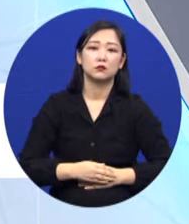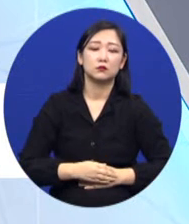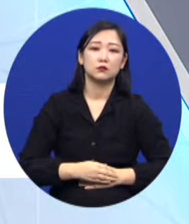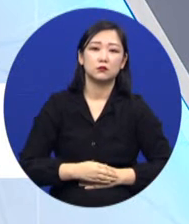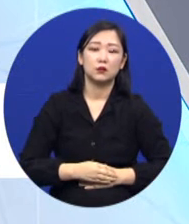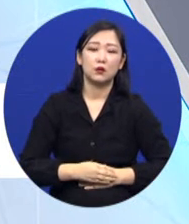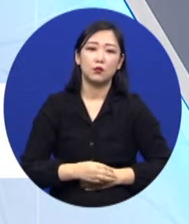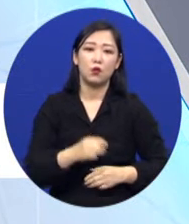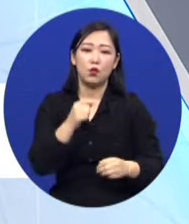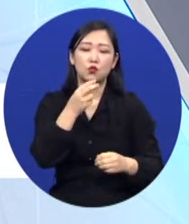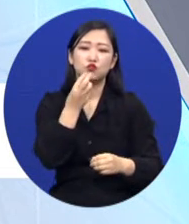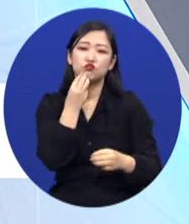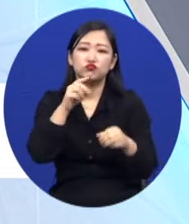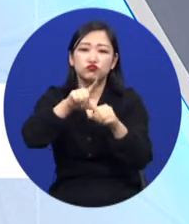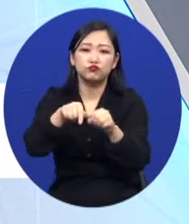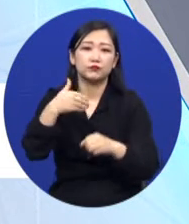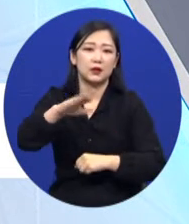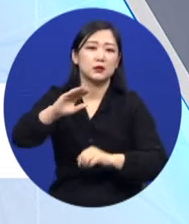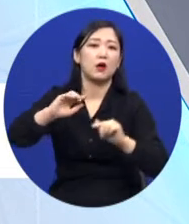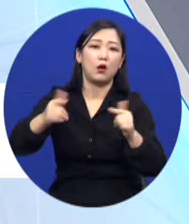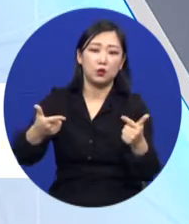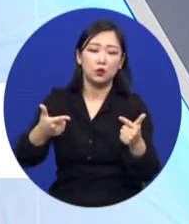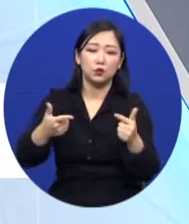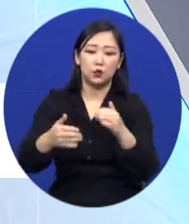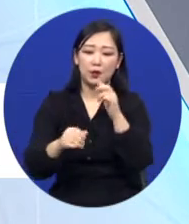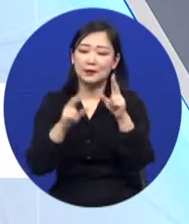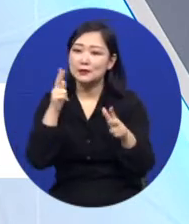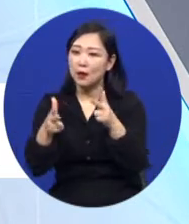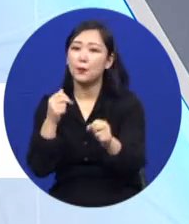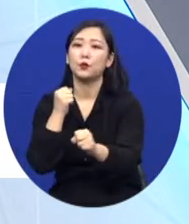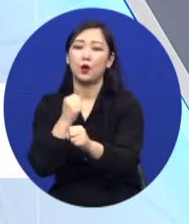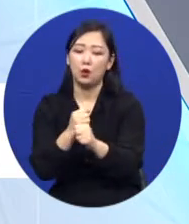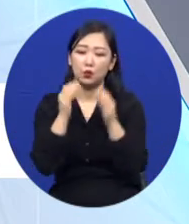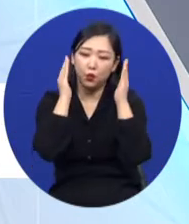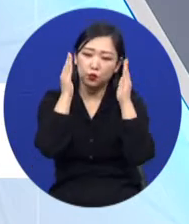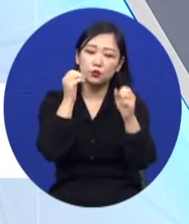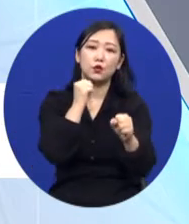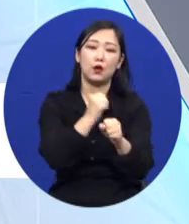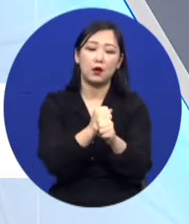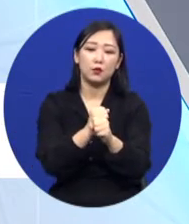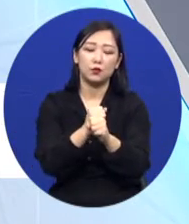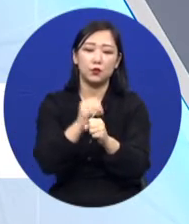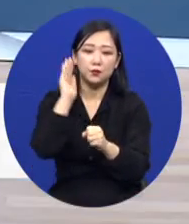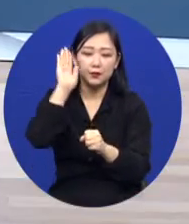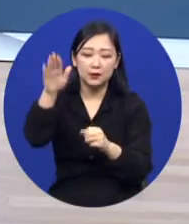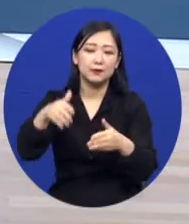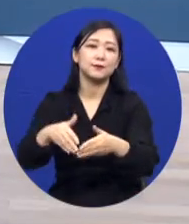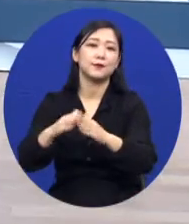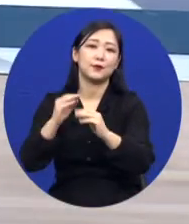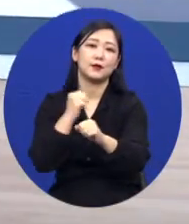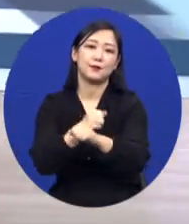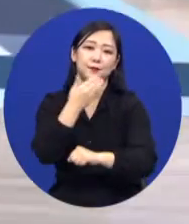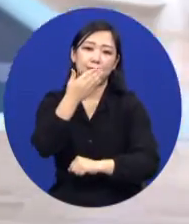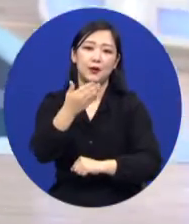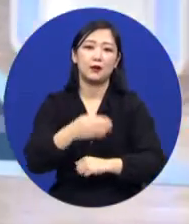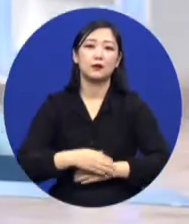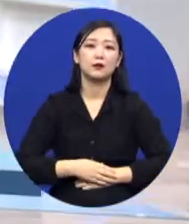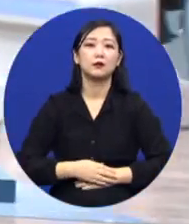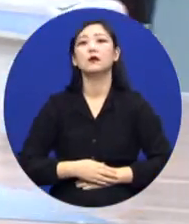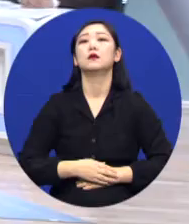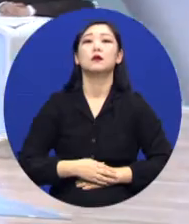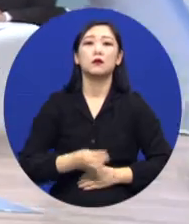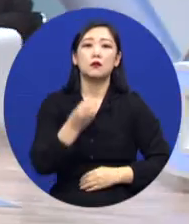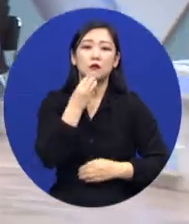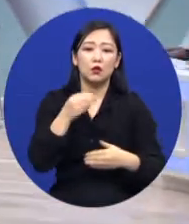중부권, 수도권으로 가지 않고도 사업도 하고 공부도 하고 미래도 설계하고 할 수 있지만. 성남시와